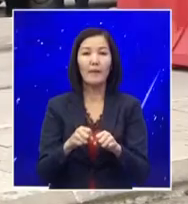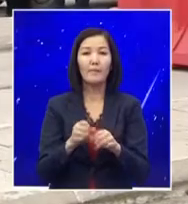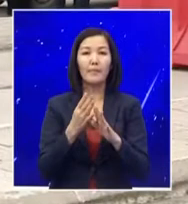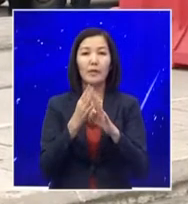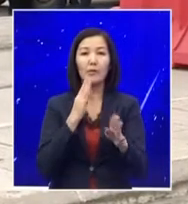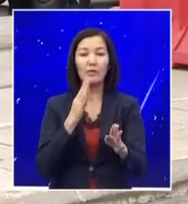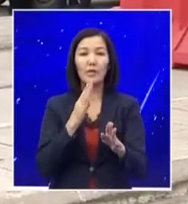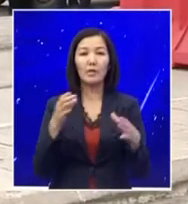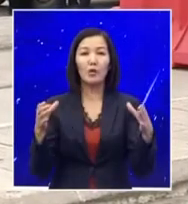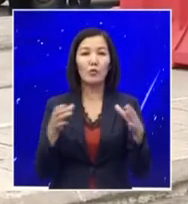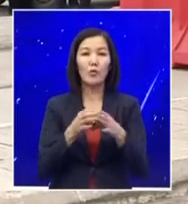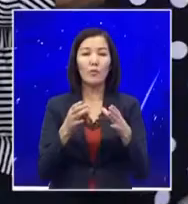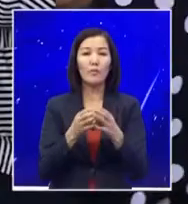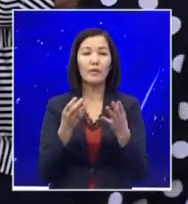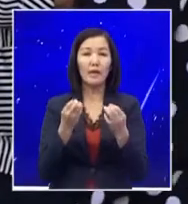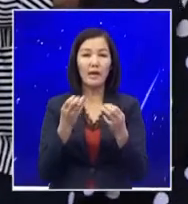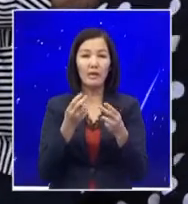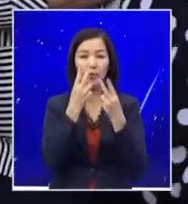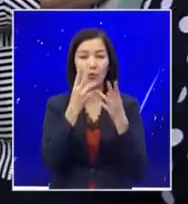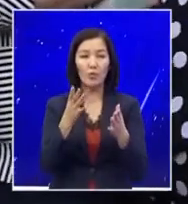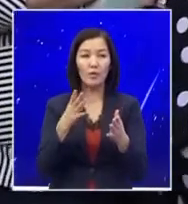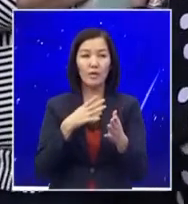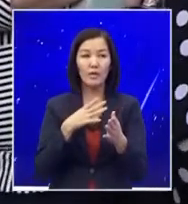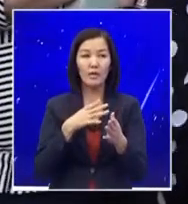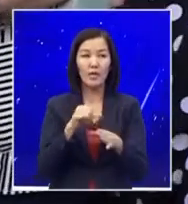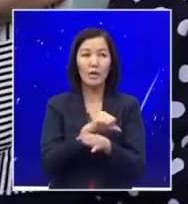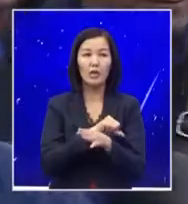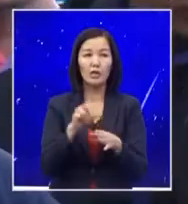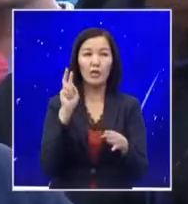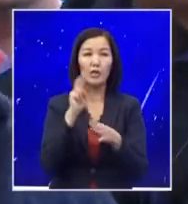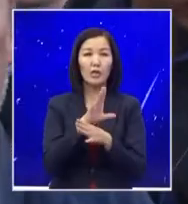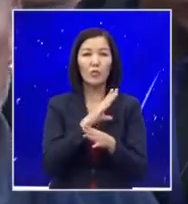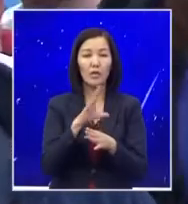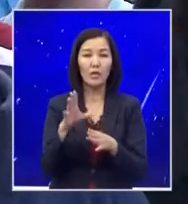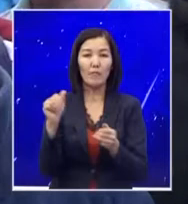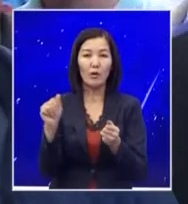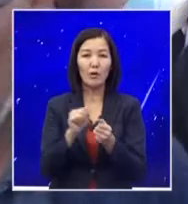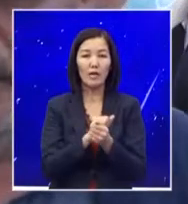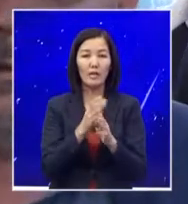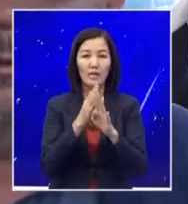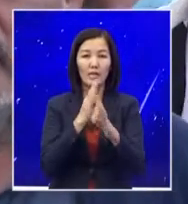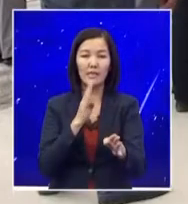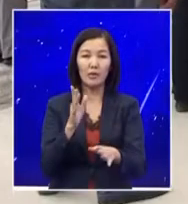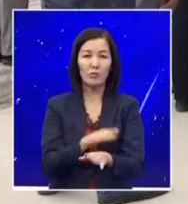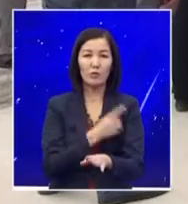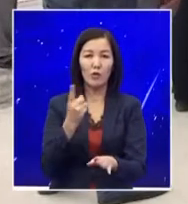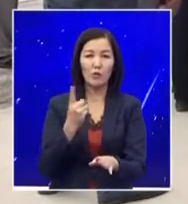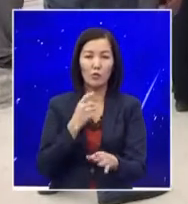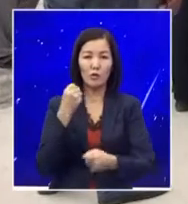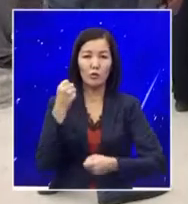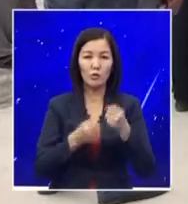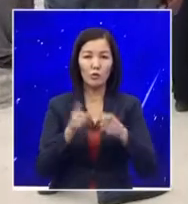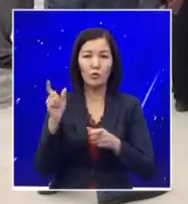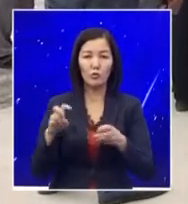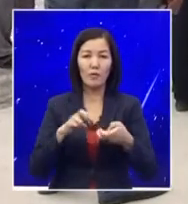байланысты арнайы құрам мүшелері тағы бір жайтқа куә болды. Бұл шекарадан өте алмай, құрғақ портта кезегін сарыла күткен жүргізушілер жайы.